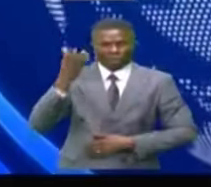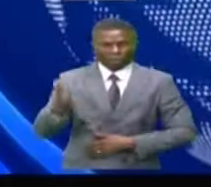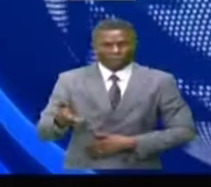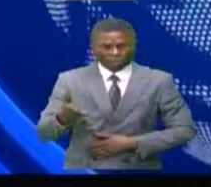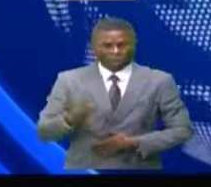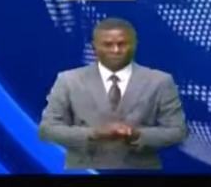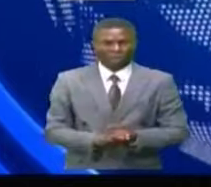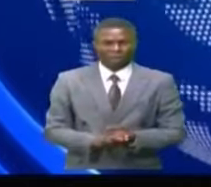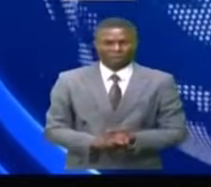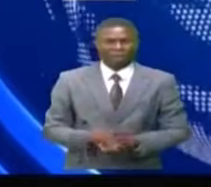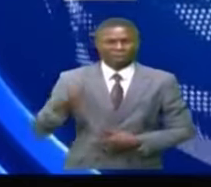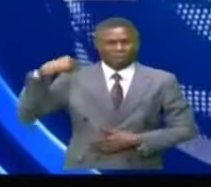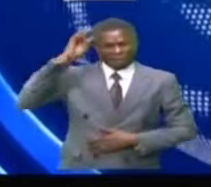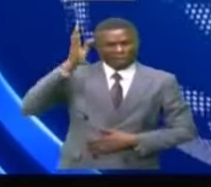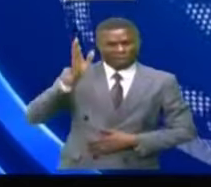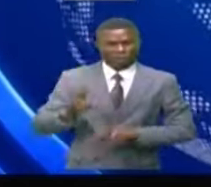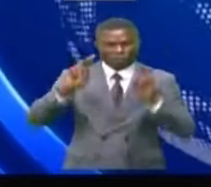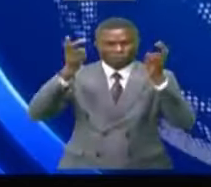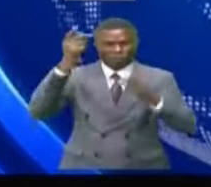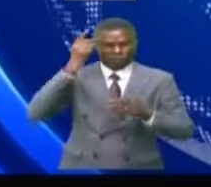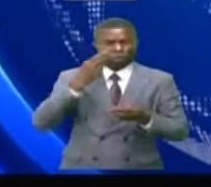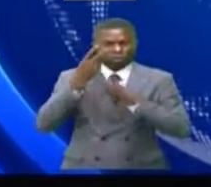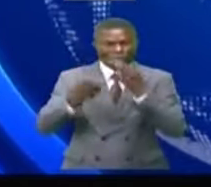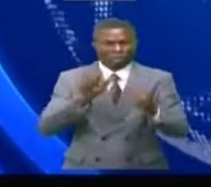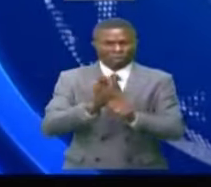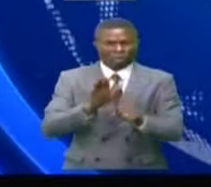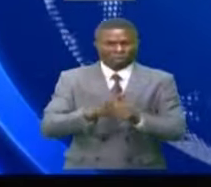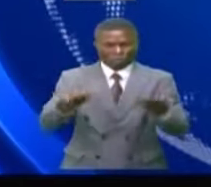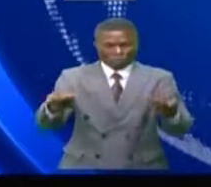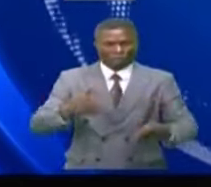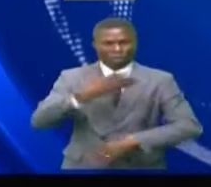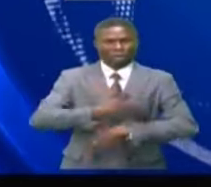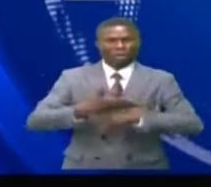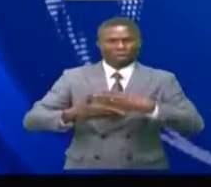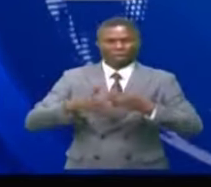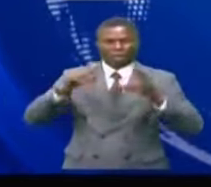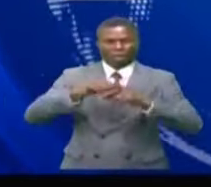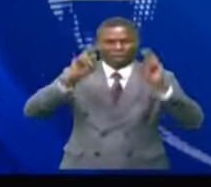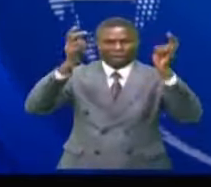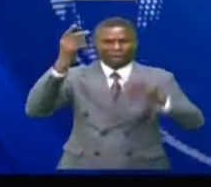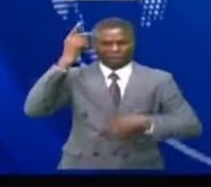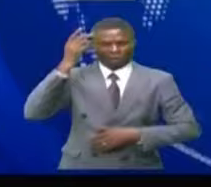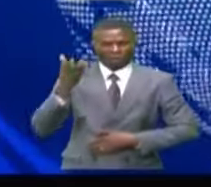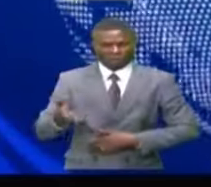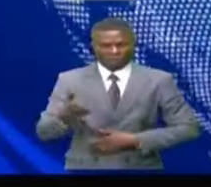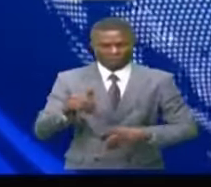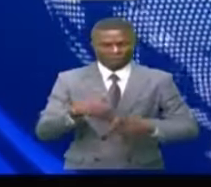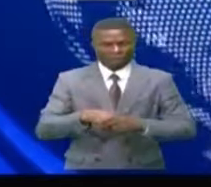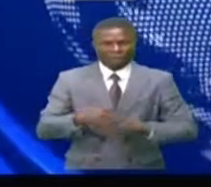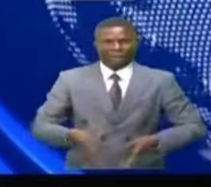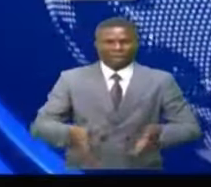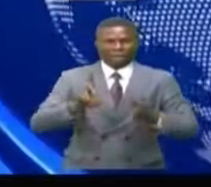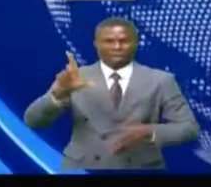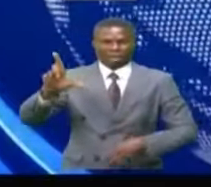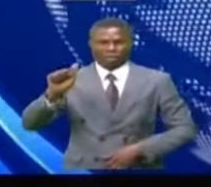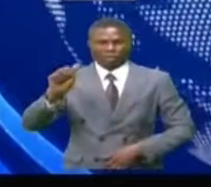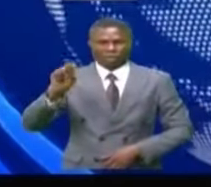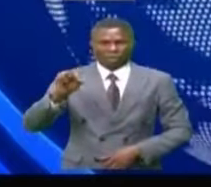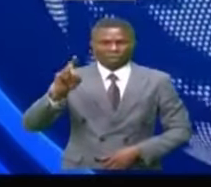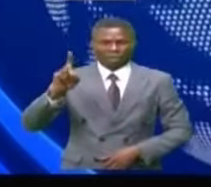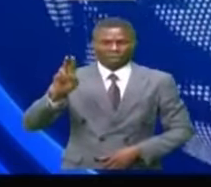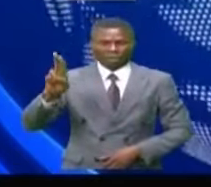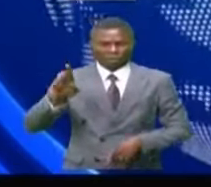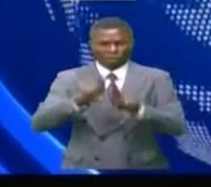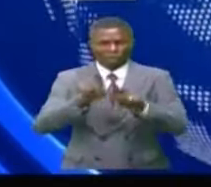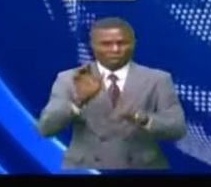Jean Tini Ngobila-Mbaka a visité les différents chantiers routiers à travers la capitale, notamment les avenues Landou, Chaba, Ngiringiri,